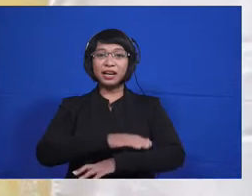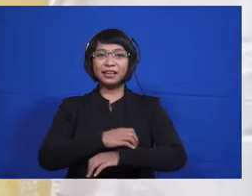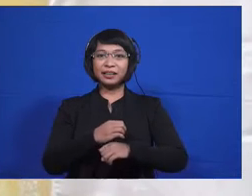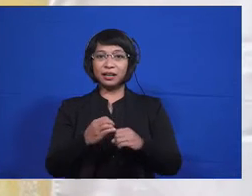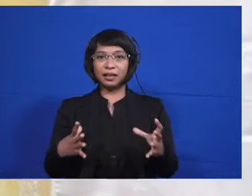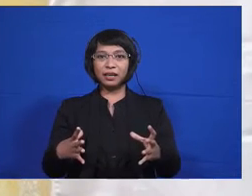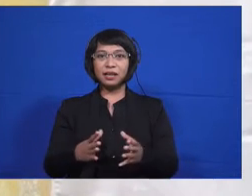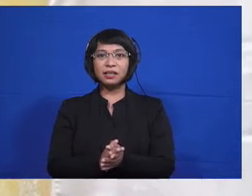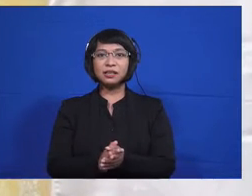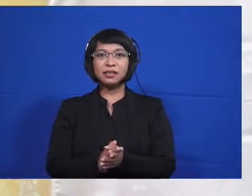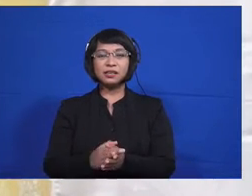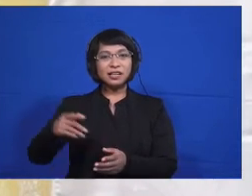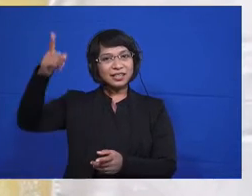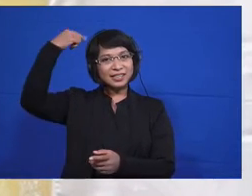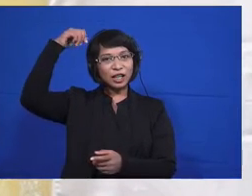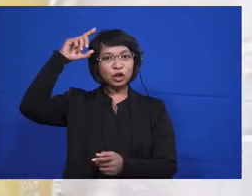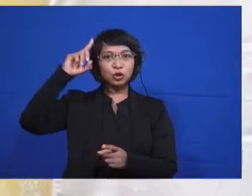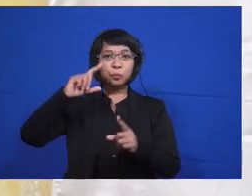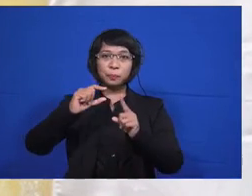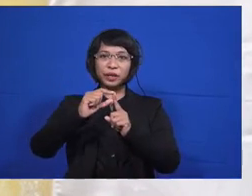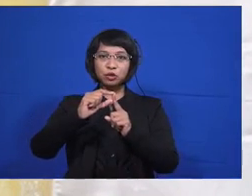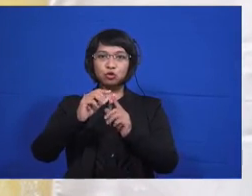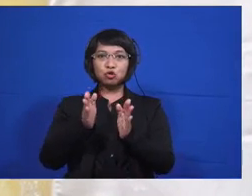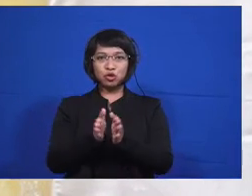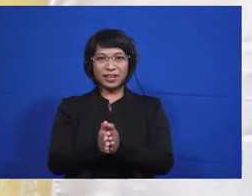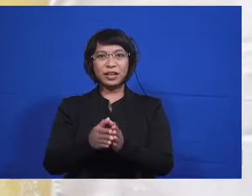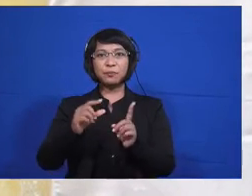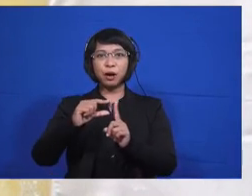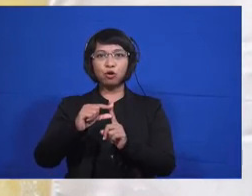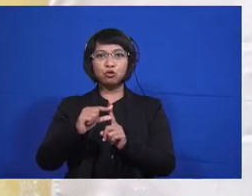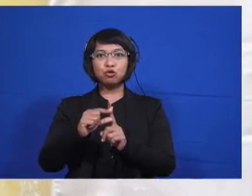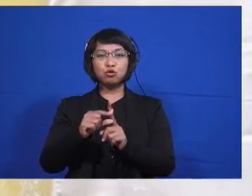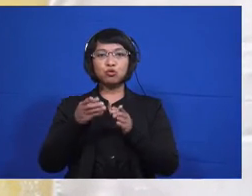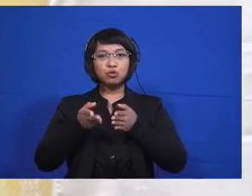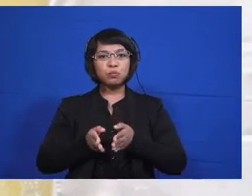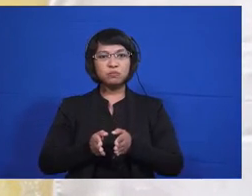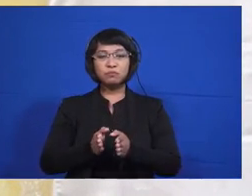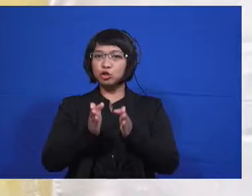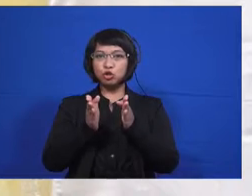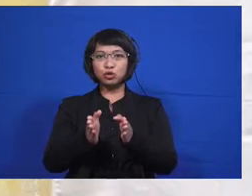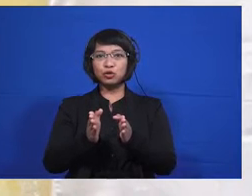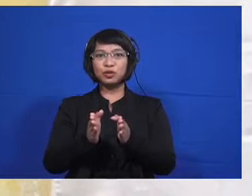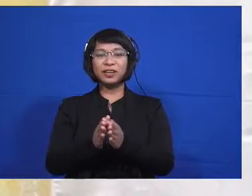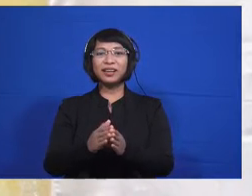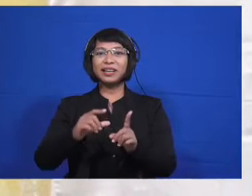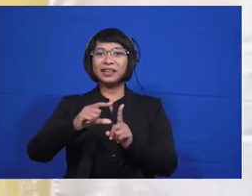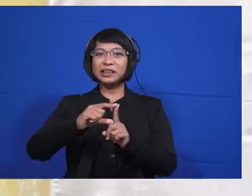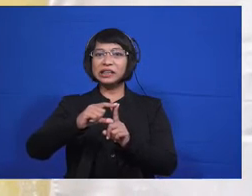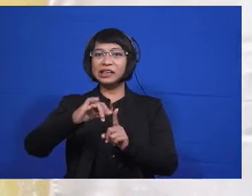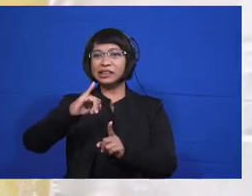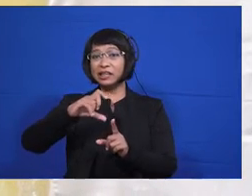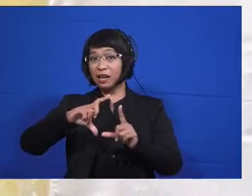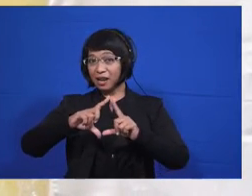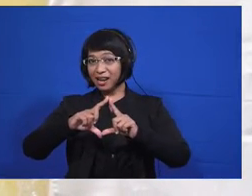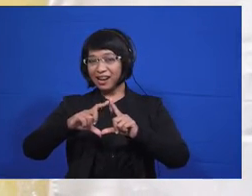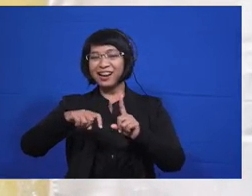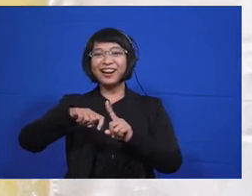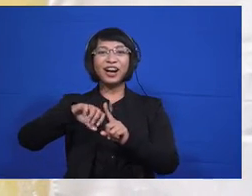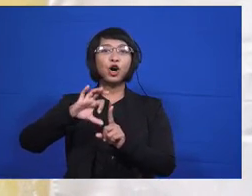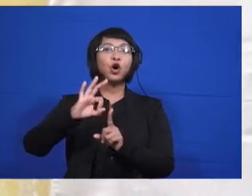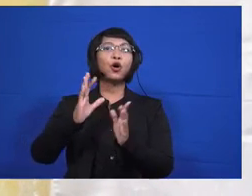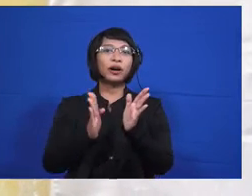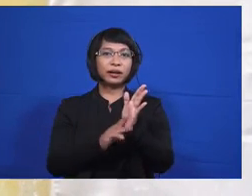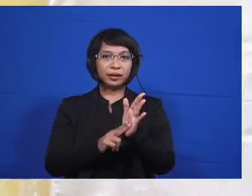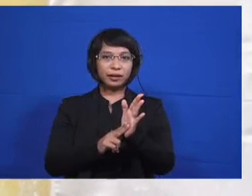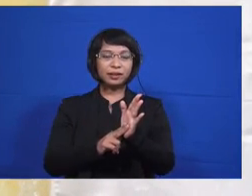ini, kita bersama-sama berkumpul untuk mendukung dan mendoakan para diakon yang akan ditahbiskan